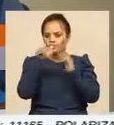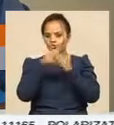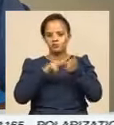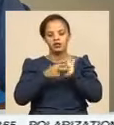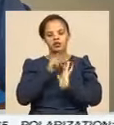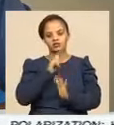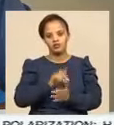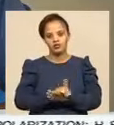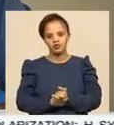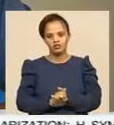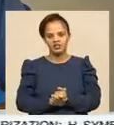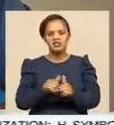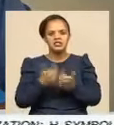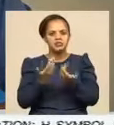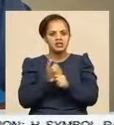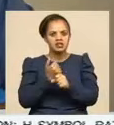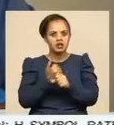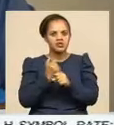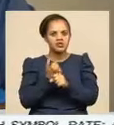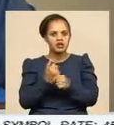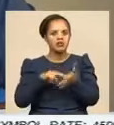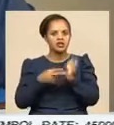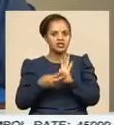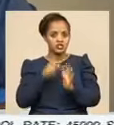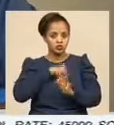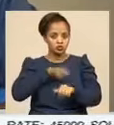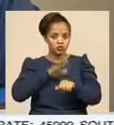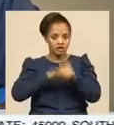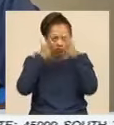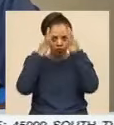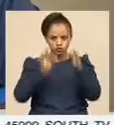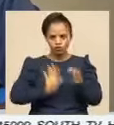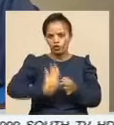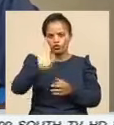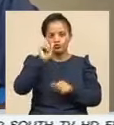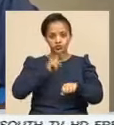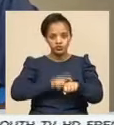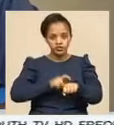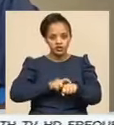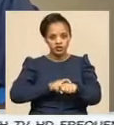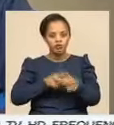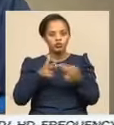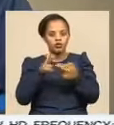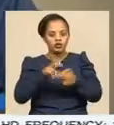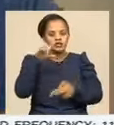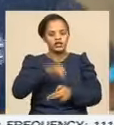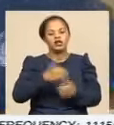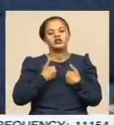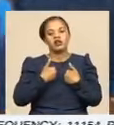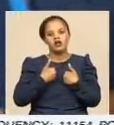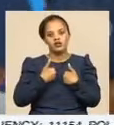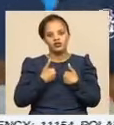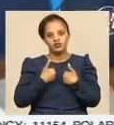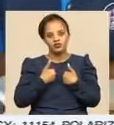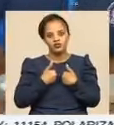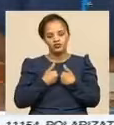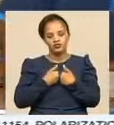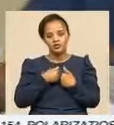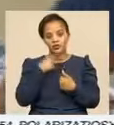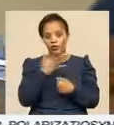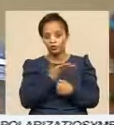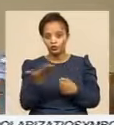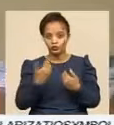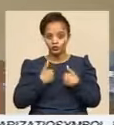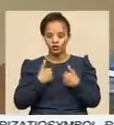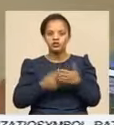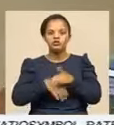ነው። በአሰራር ማለት ደሞዙ ላይ የሚወስነው በራሱ ጊዜ የሚቆራረጡ አስገዳጅ አሉ፣ የስራ ግብር ጡረታ የሚባሉ ነገሮች